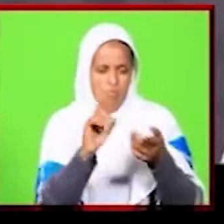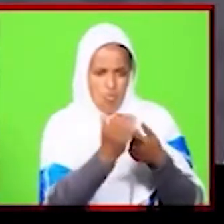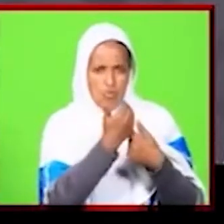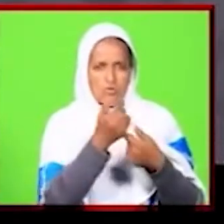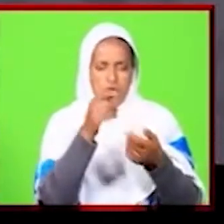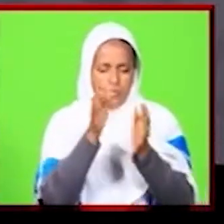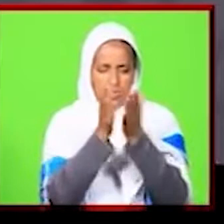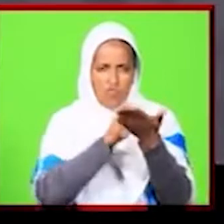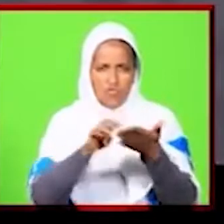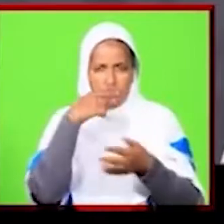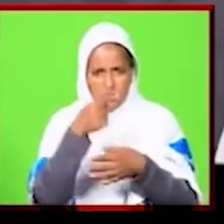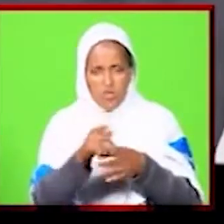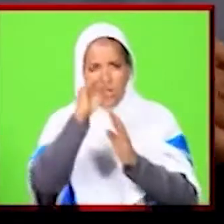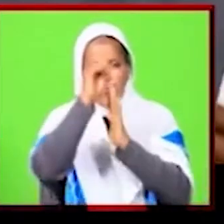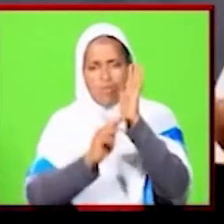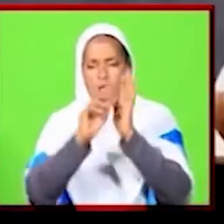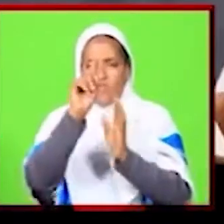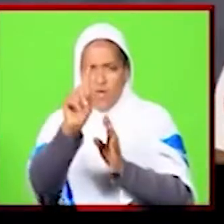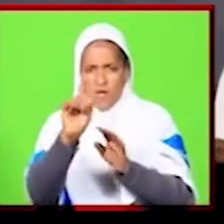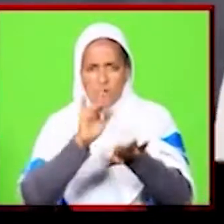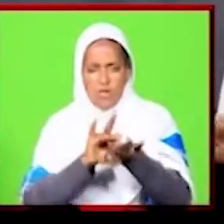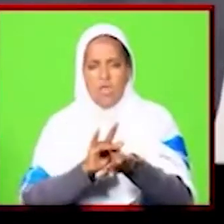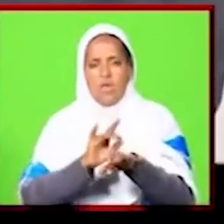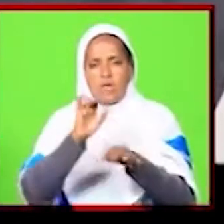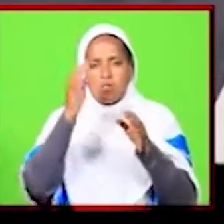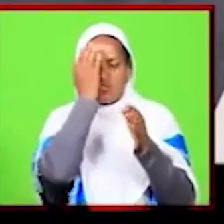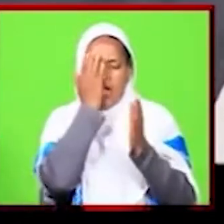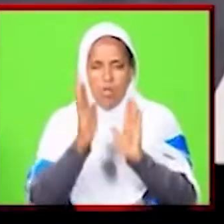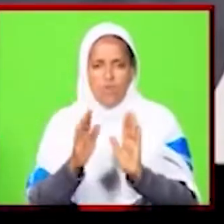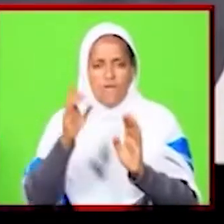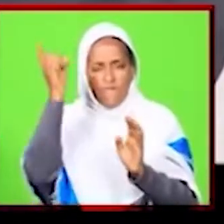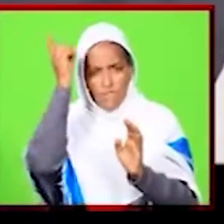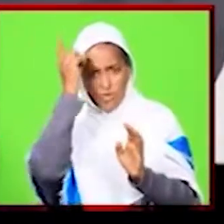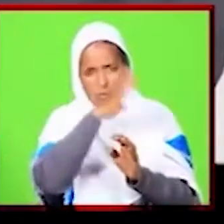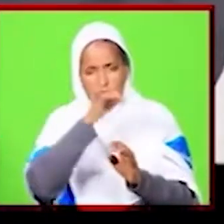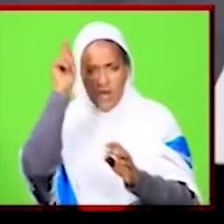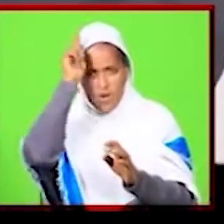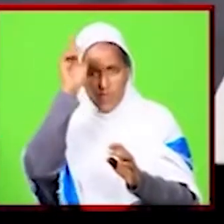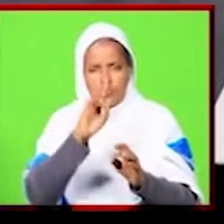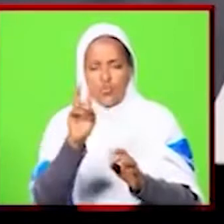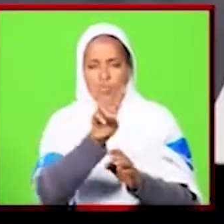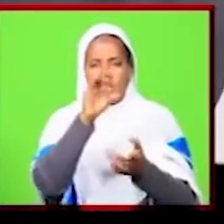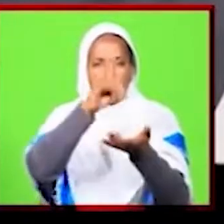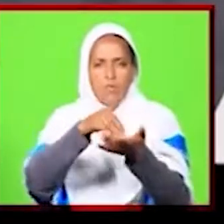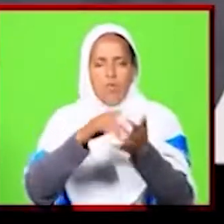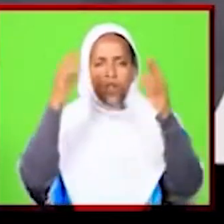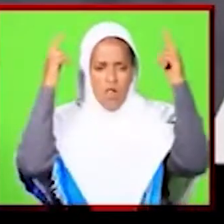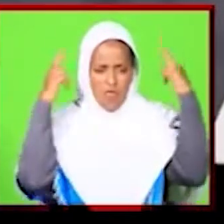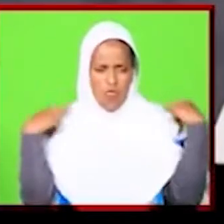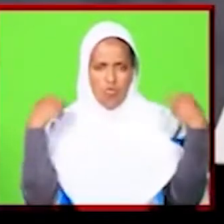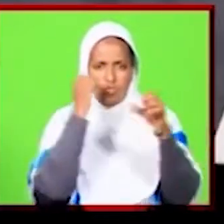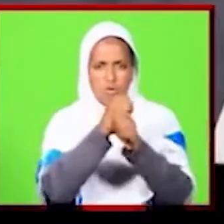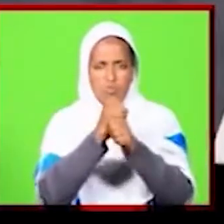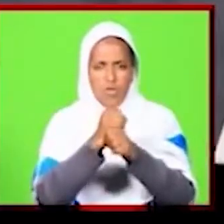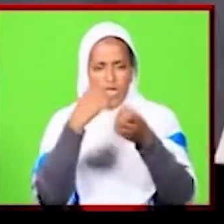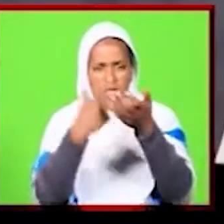እንግዲህ እነዚያ የውጭ አገር ሰዎች ማን መሆናቸውን መጽሐፍ ቅዱስ ይነግረናል። ኦሪት ዘጸአት ምዕራፍ አንድ ላይ እስራኤላውያን ፊቶምና ራምሴ የተባሉ